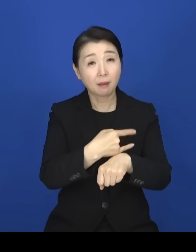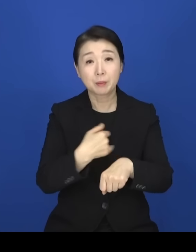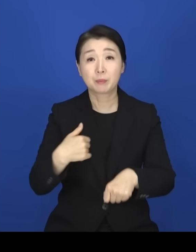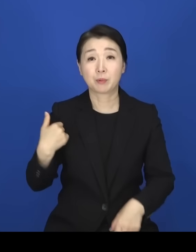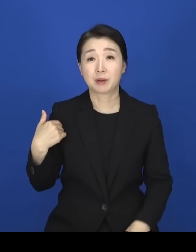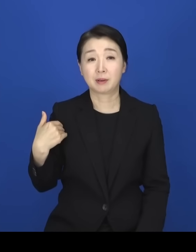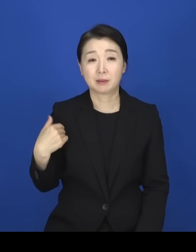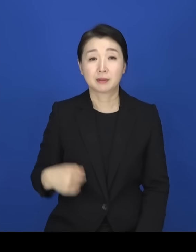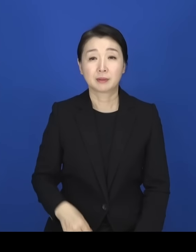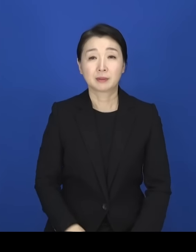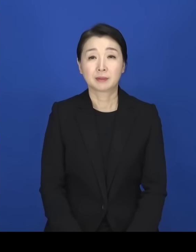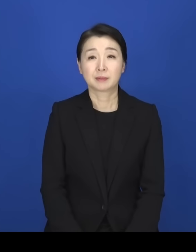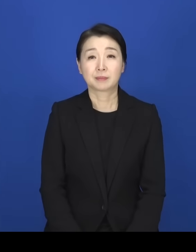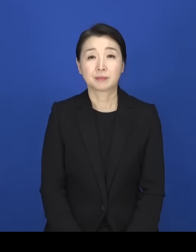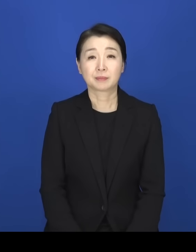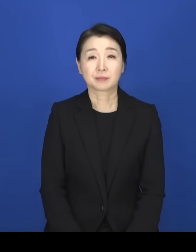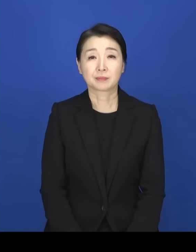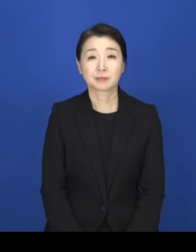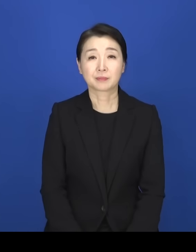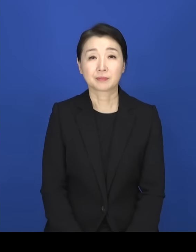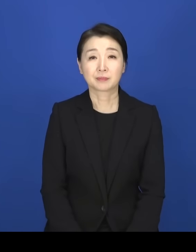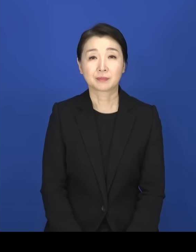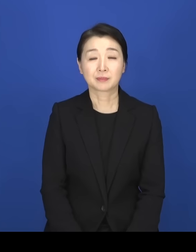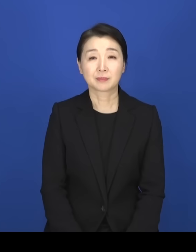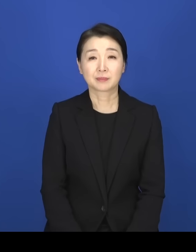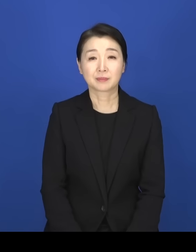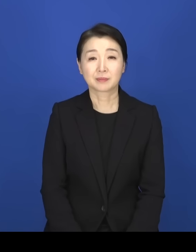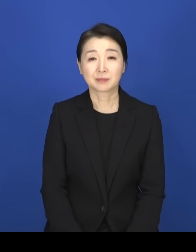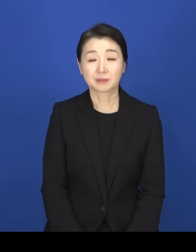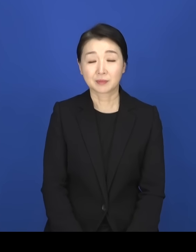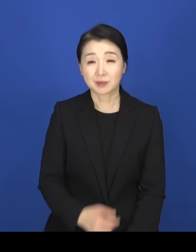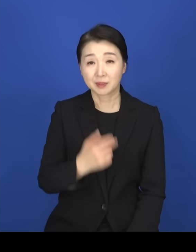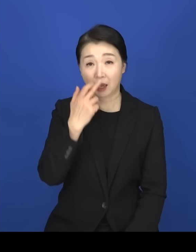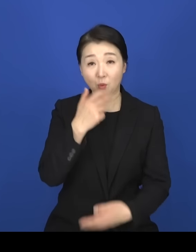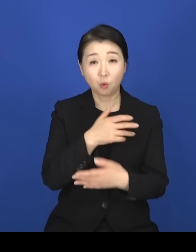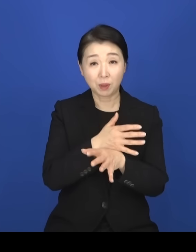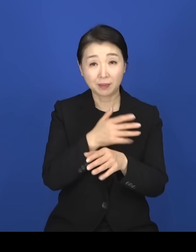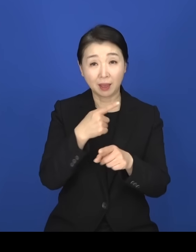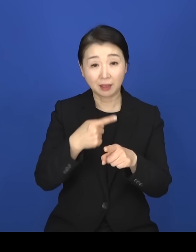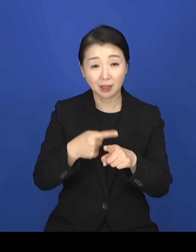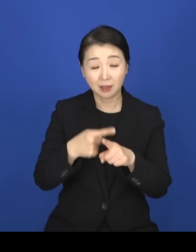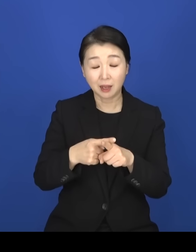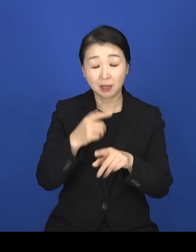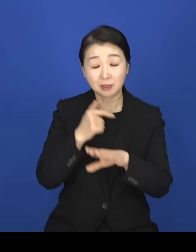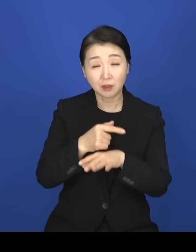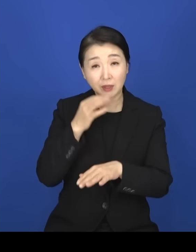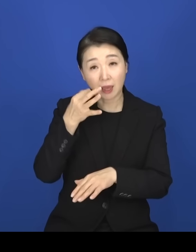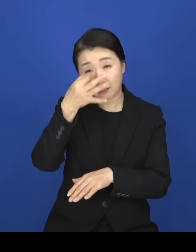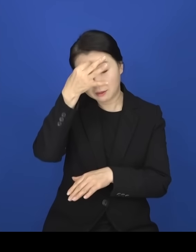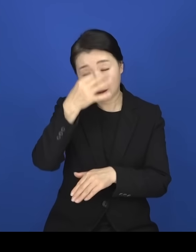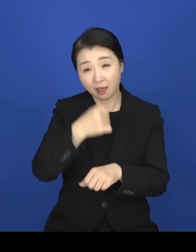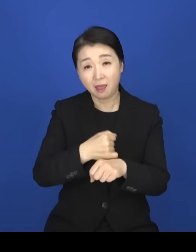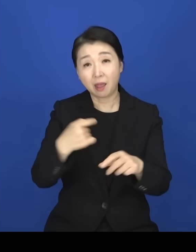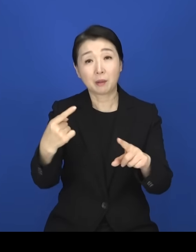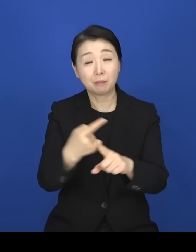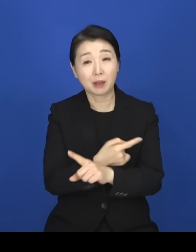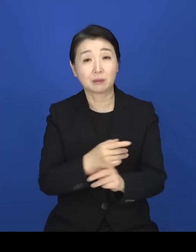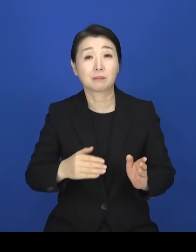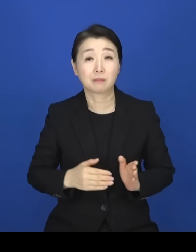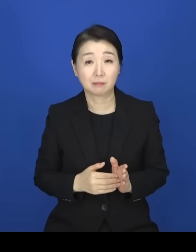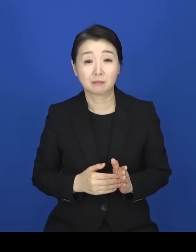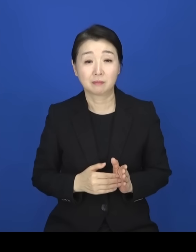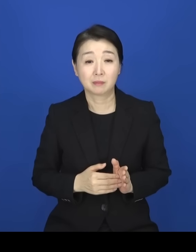모르겠는 그런 건 있었고 그리고 이제 제가 코미디를 하다가 나중에 이제 예능을 해야 되는 그런 시기들이 오잖아요.